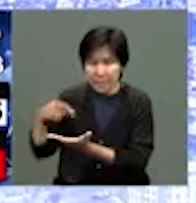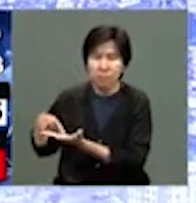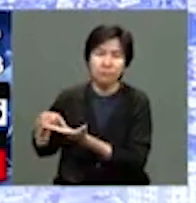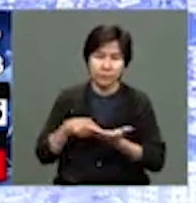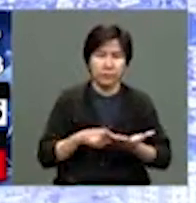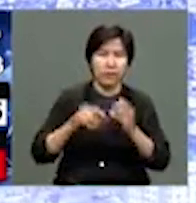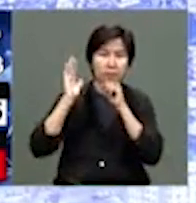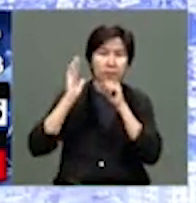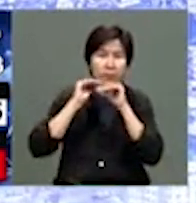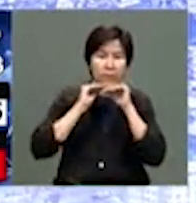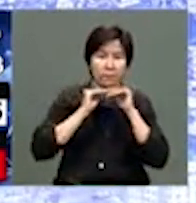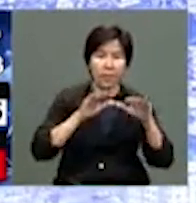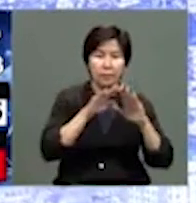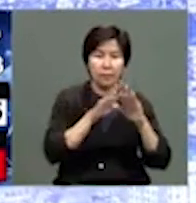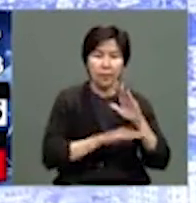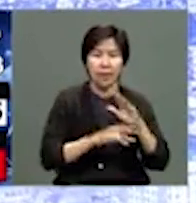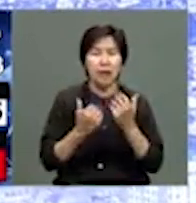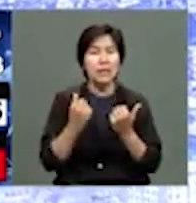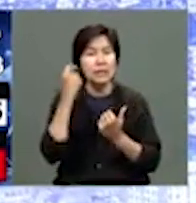นะครับถามมาว่าที่ประชุมสพอชุดเล็กวันนี้ได้หารือเรื่องของการเปิดให้ต่างชาติเข้ามาท่องเที่ยวด้านสุขภาพหรือไม่มีความชัดเจนเรื่องนี้อย่างไรครับก็มีเป็นข้อพิจารณาพิจารณาอยู่นะครับแต่เมื่อเช้านี้นี้ก่อนที่ผมออกมายังไม่ได้มีการพูดถึงประเด็นนี้แต่จะมีชุดย่อยที่คุยกันไปบ้างแล้วนะครับเดี๋ยวอย่างไรในวันศุกร์หรือถ้ามีข้อมูลเพิ่มเติมอย่างไรผมจะได้นำมาแต่เป็นข้อคิดอย่างที่บอกนะครับมีเอ่อแนวคิดแบบrowel